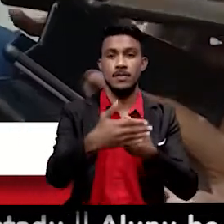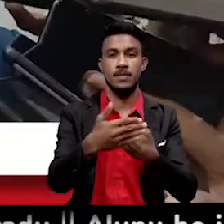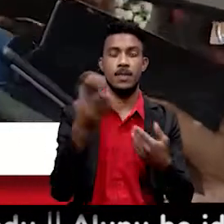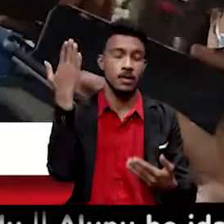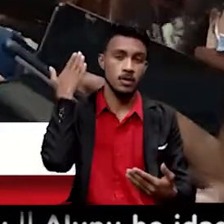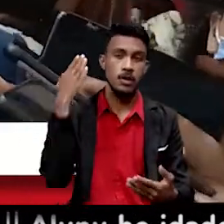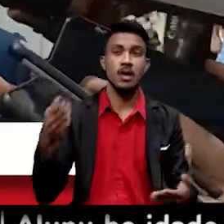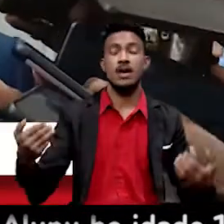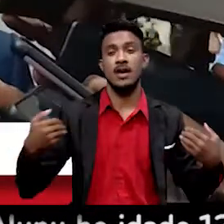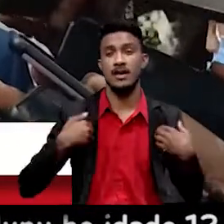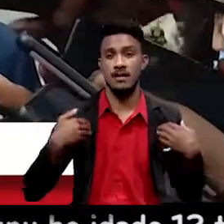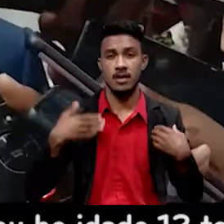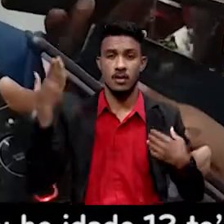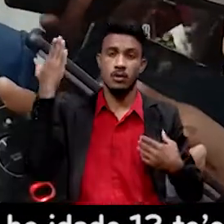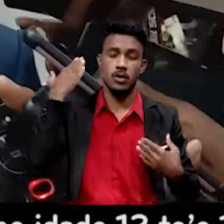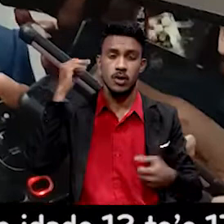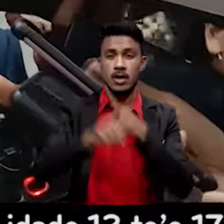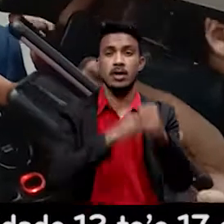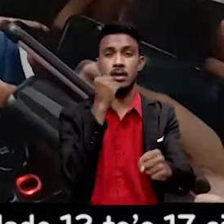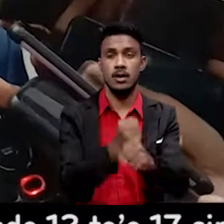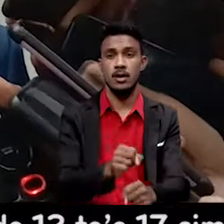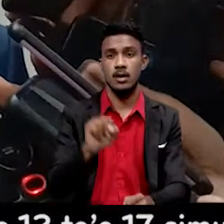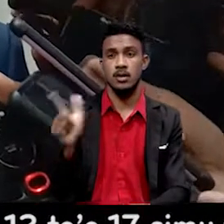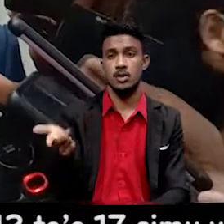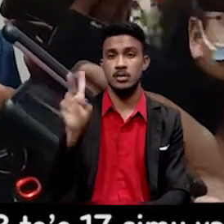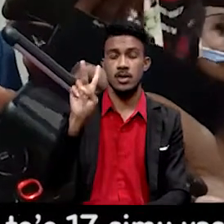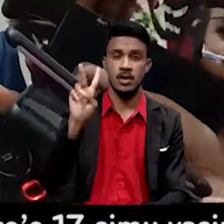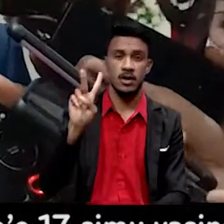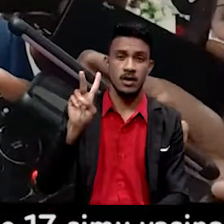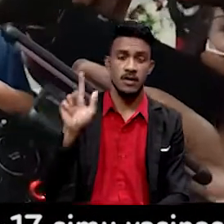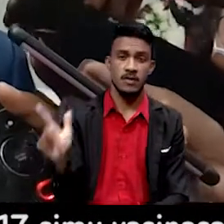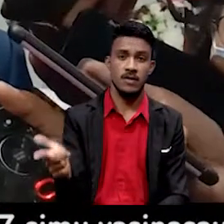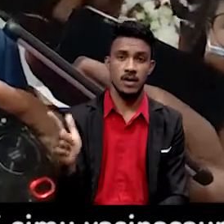Ia foto kami ia dia 2020 bahira hau mai